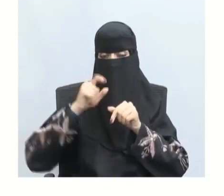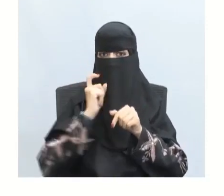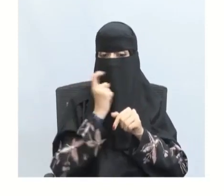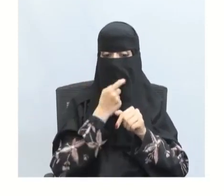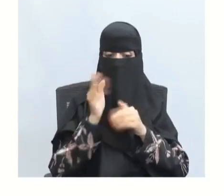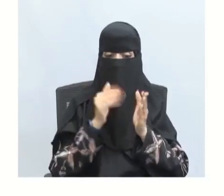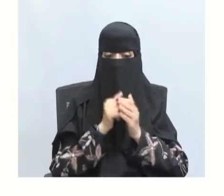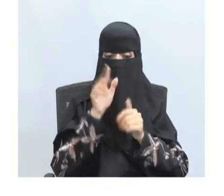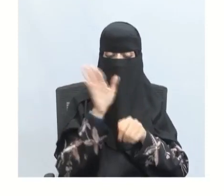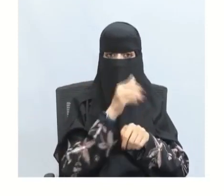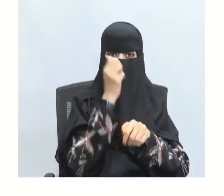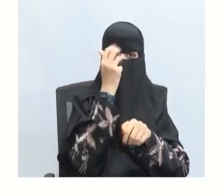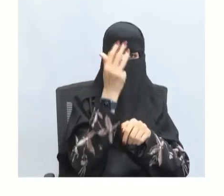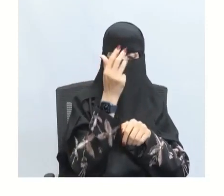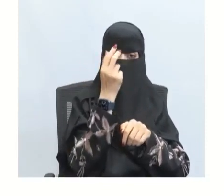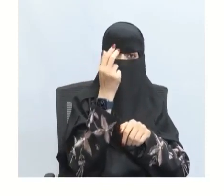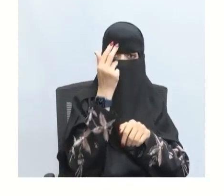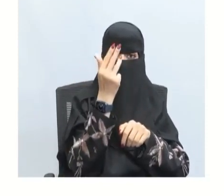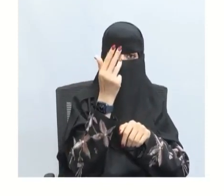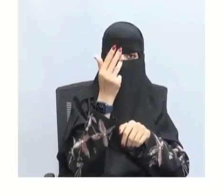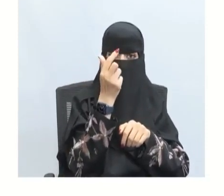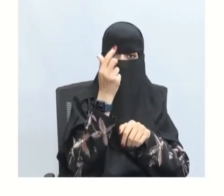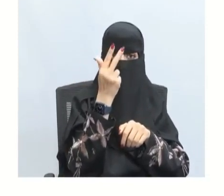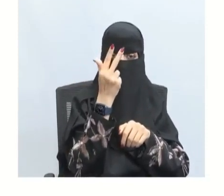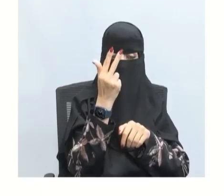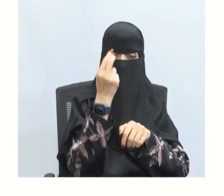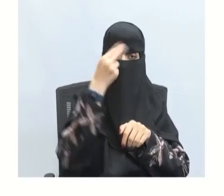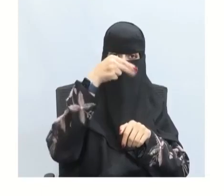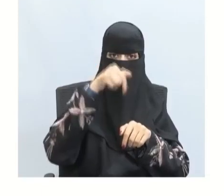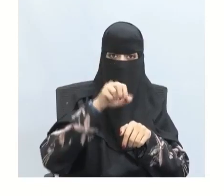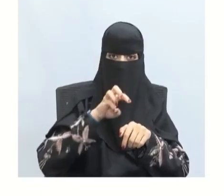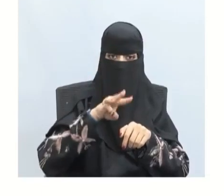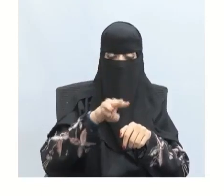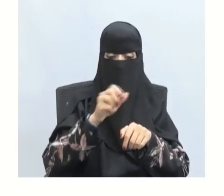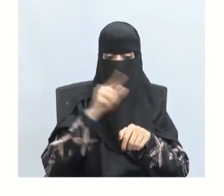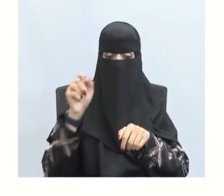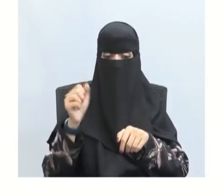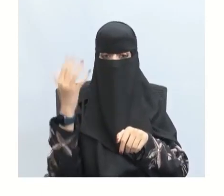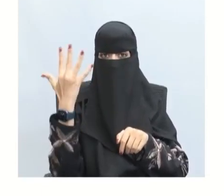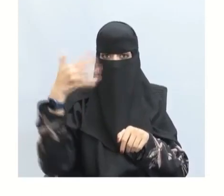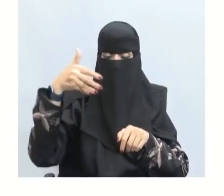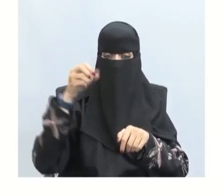الى 00000 نلاحظ عمليه التغير في